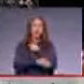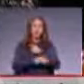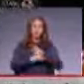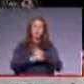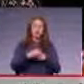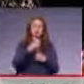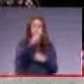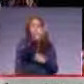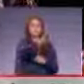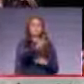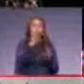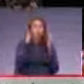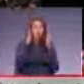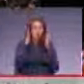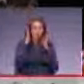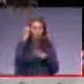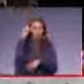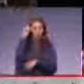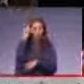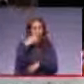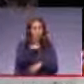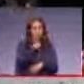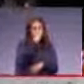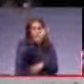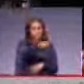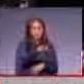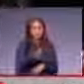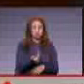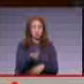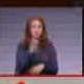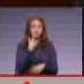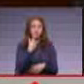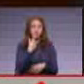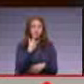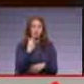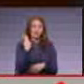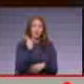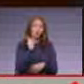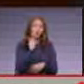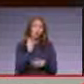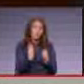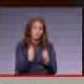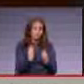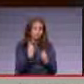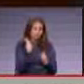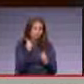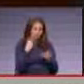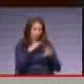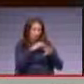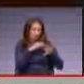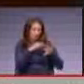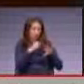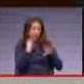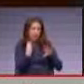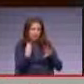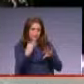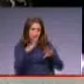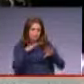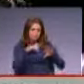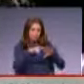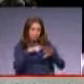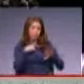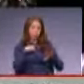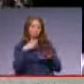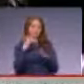حبة حاجات ادوية وحاجات يوديها، بس تكون ادوية كويسة ما يكونش كمان ادوية راحت الوقت بتاعها او كده. انا بعمل